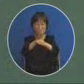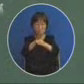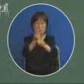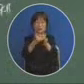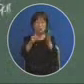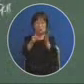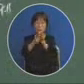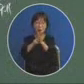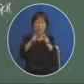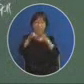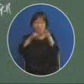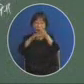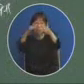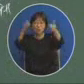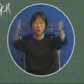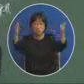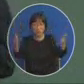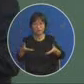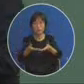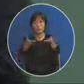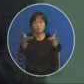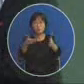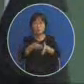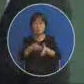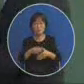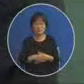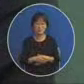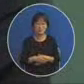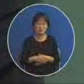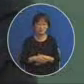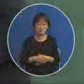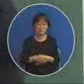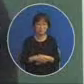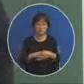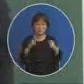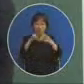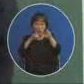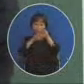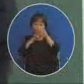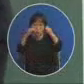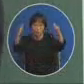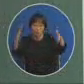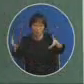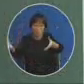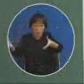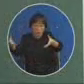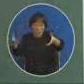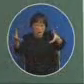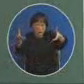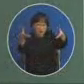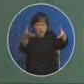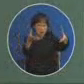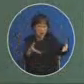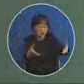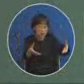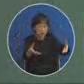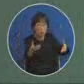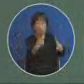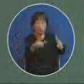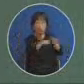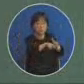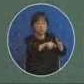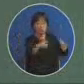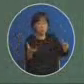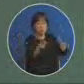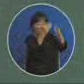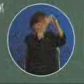that moment on, God gave them the Ark of the Covenant so that they can go forward, centered on the tabernacle. 승박이 필요해요. And in order to house the Ark of